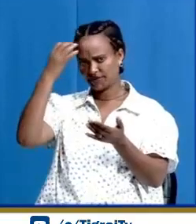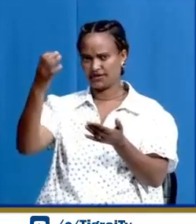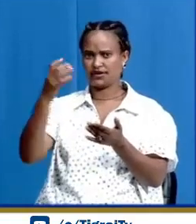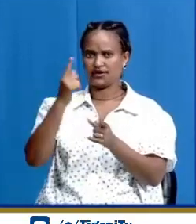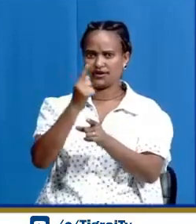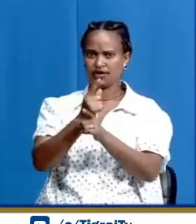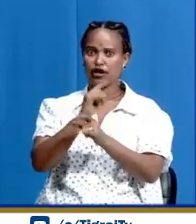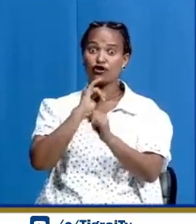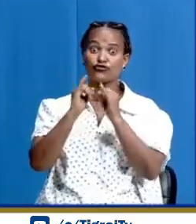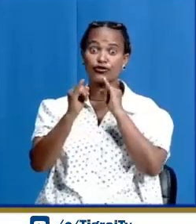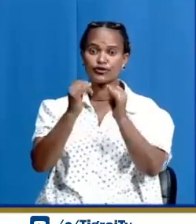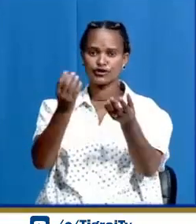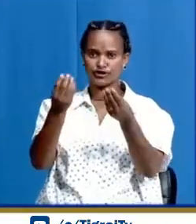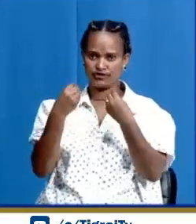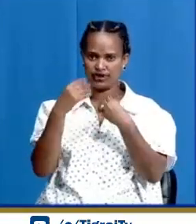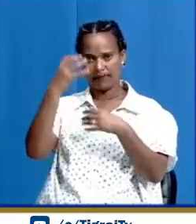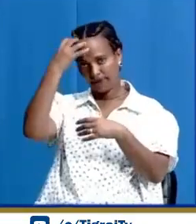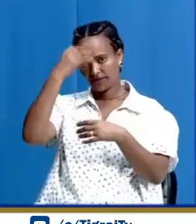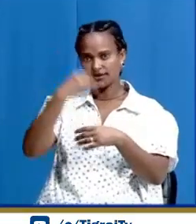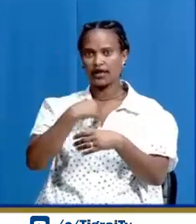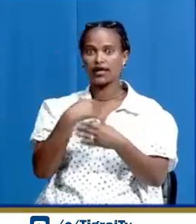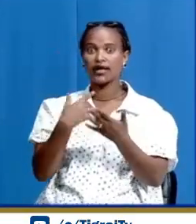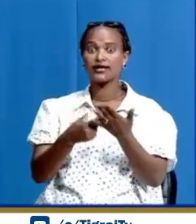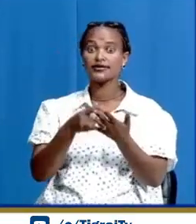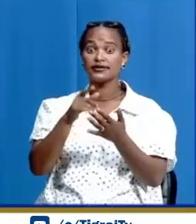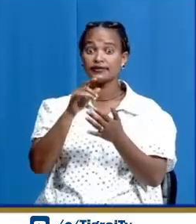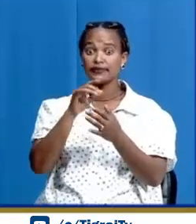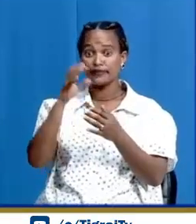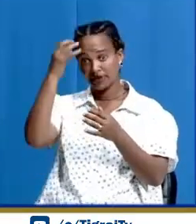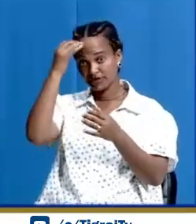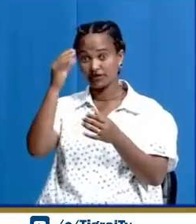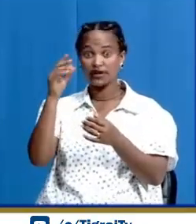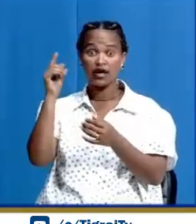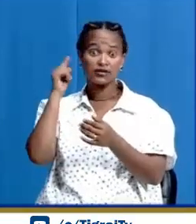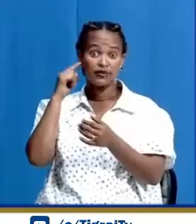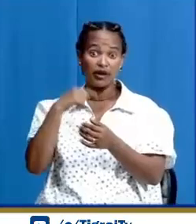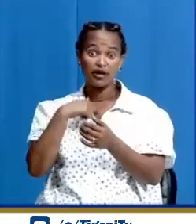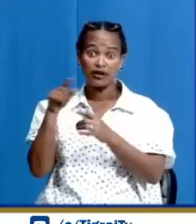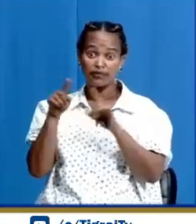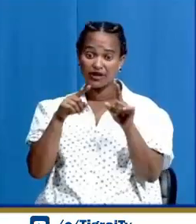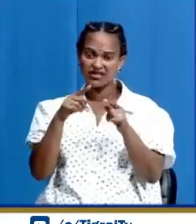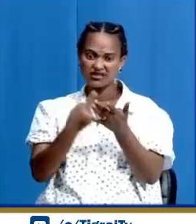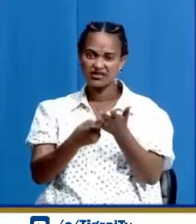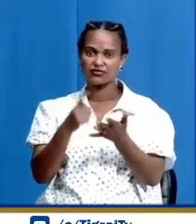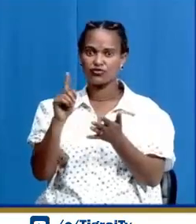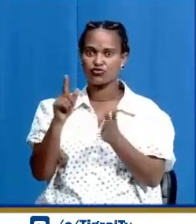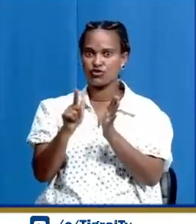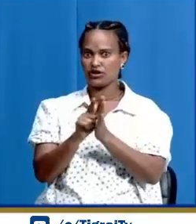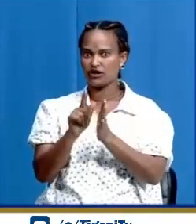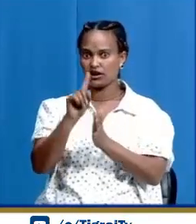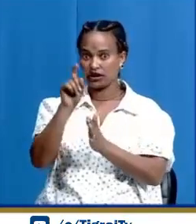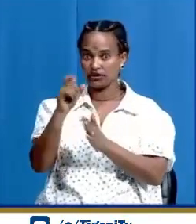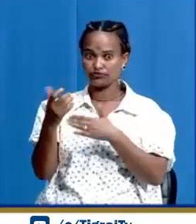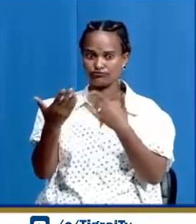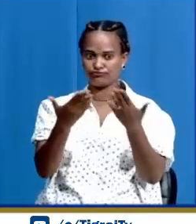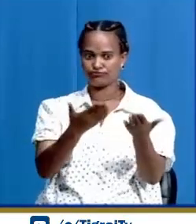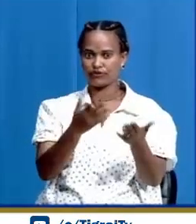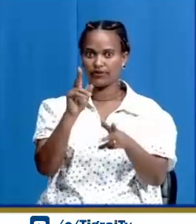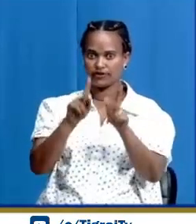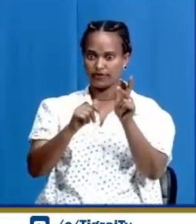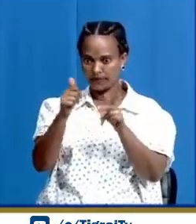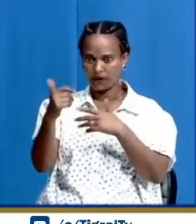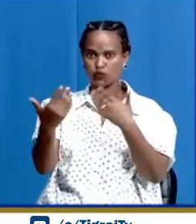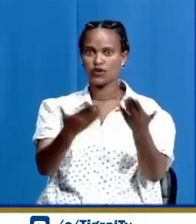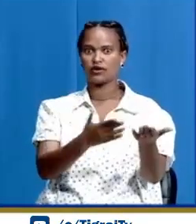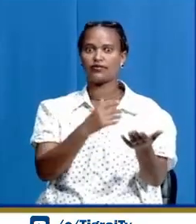ትክክለኛ ኢንፎርሜሽን ዝህበና መንግስቲ እኒአና ናይዚ መንግስትና ወረ ክንሰምዕ እኒአና እምበይ እዞም ከምዚ ዝበሉ ደሞ ናብ ሕጊ ተጠየቕቲ ንክኾኑ እውን ሕብረተሰብ ዓሊ